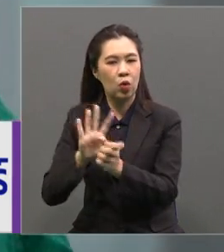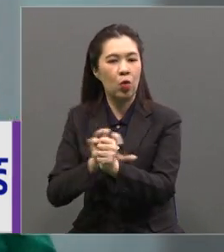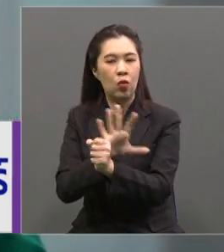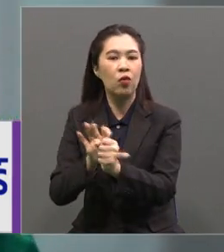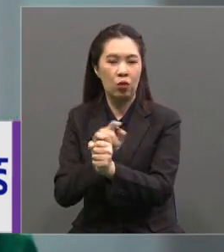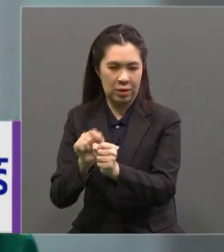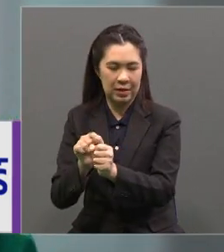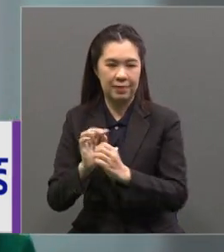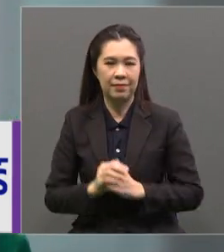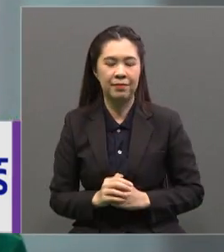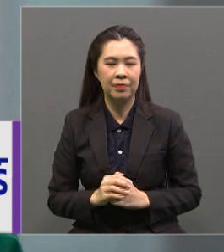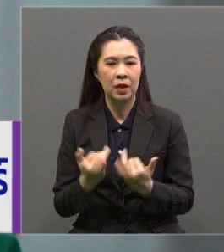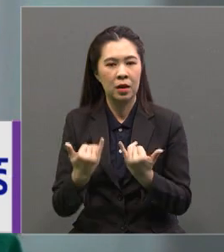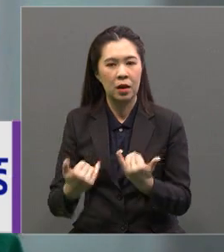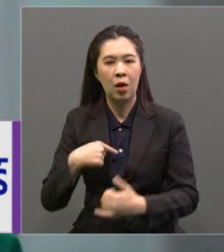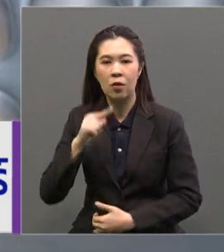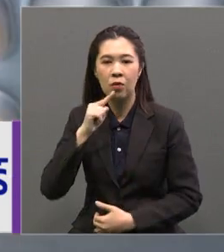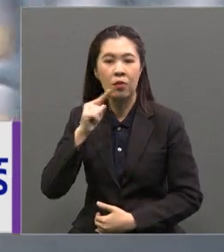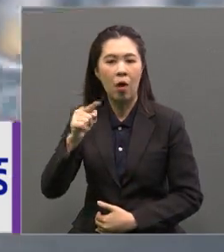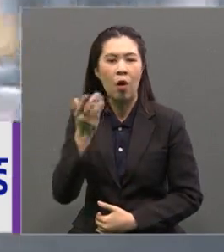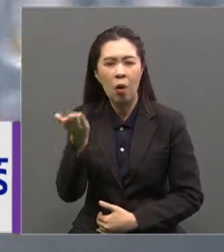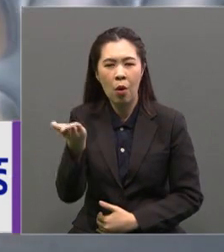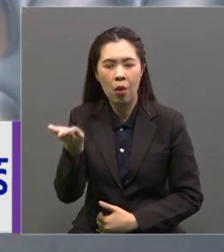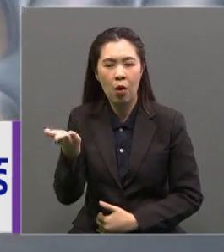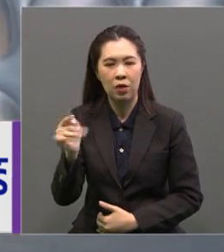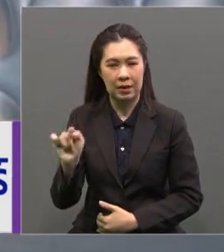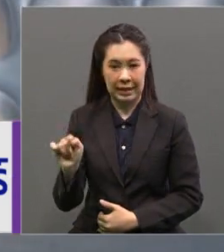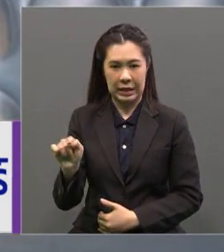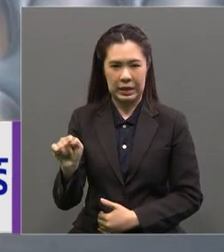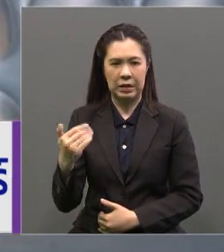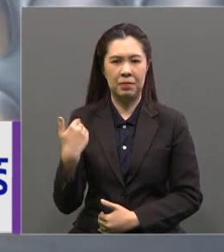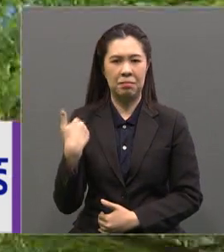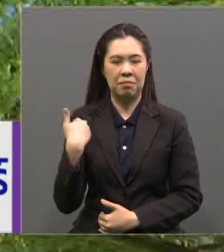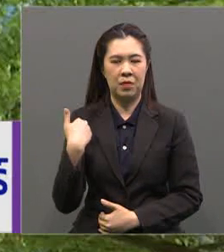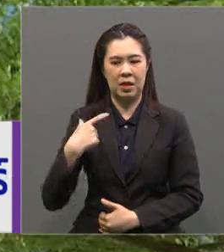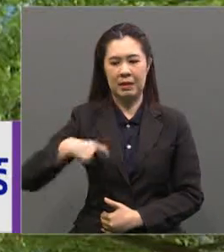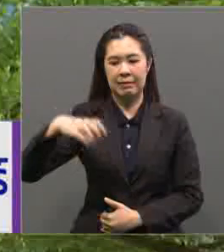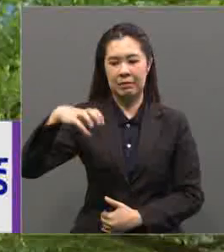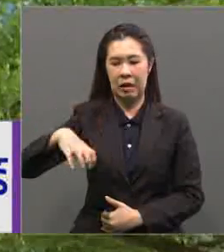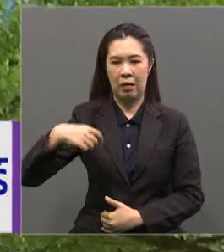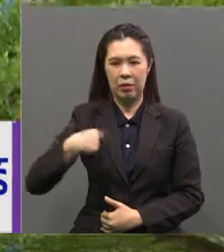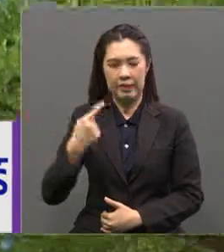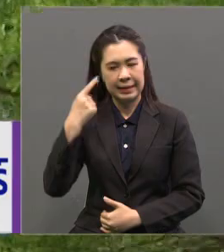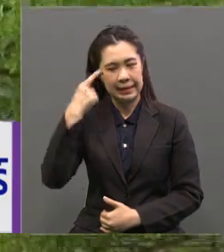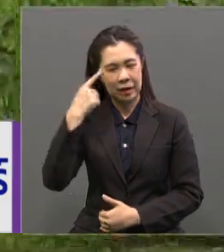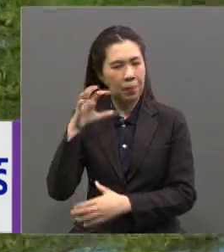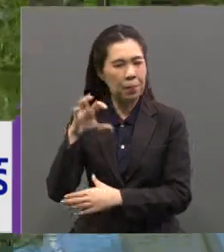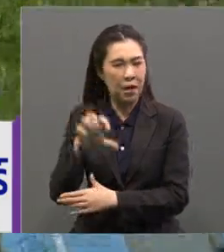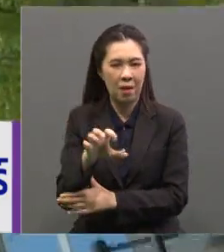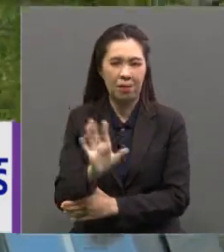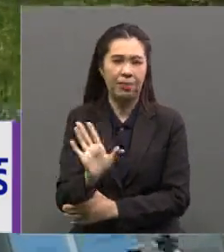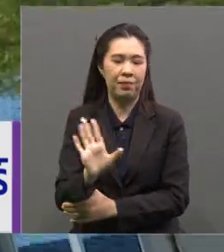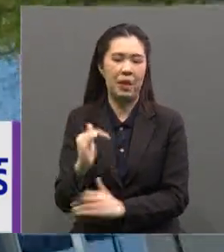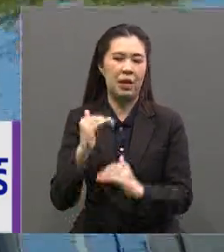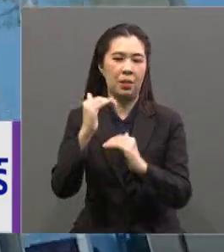โคโรน่า 2019เนื่องจากคำฟ้องและคำขอของผู้ฟ้องคดีเป็นกรณีที่ศาลไม่อาจออกคำบังคับตาม